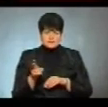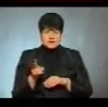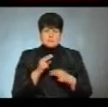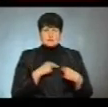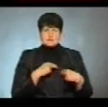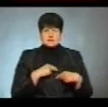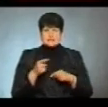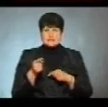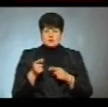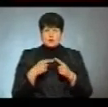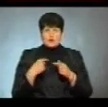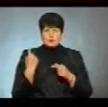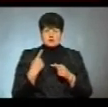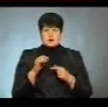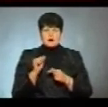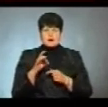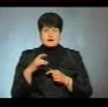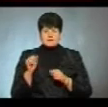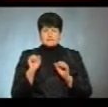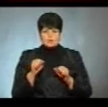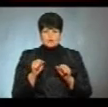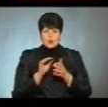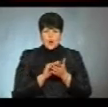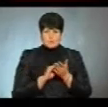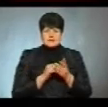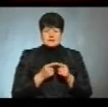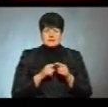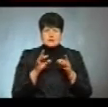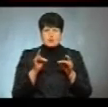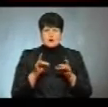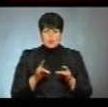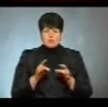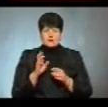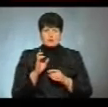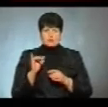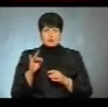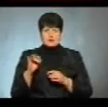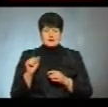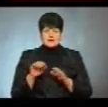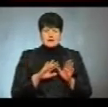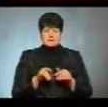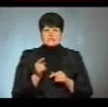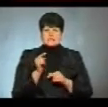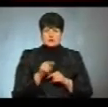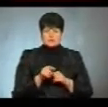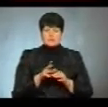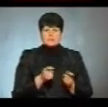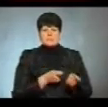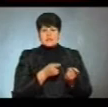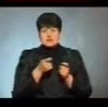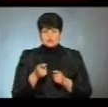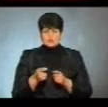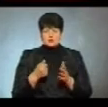працівники Тернопільського обласного архіву зможуть описати ці упаковки з бюлетенями і після того їх перенесуть